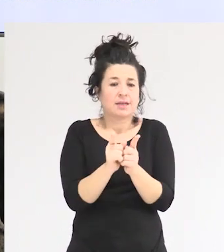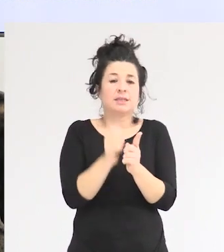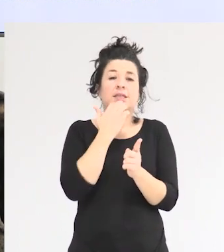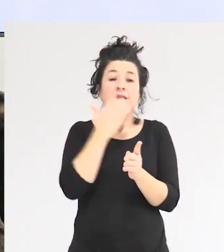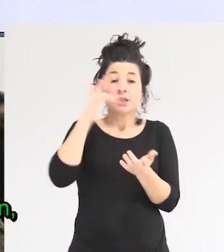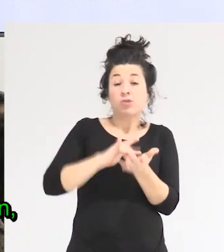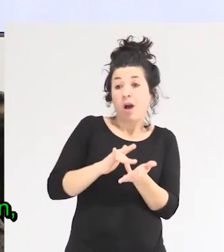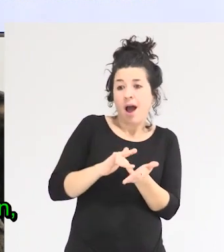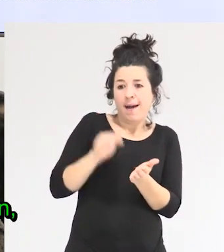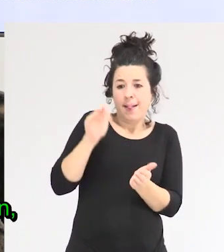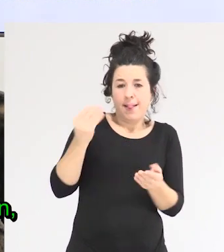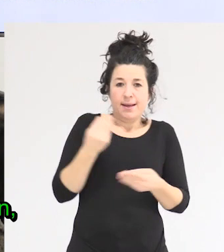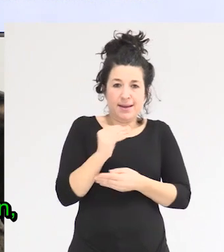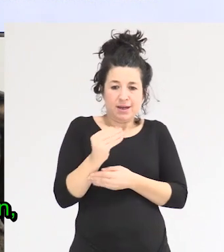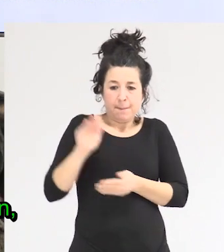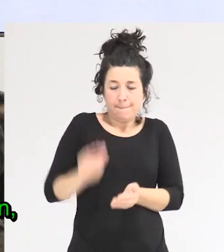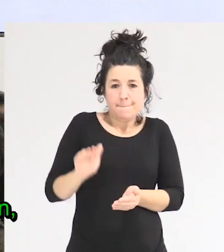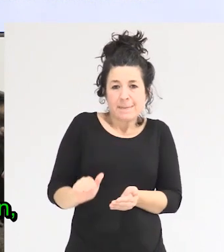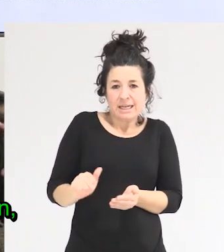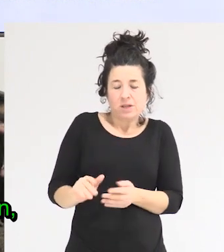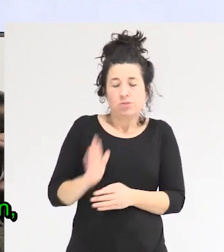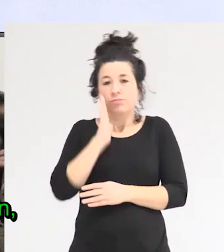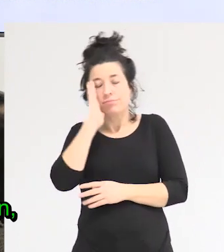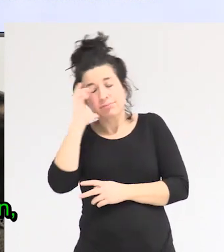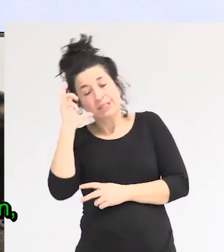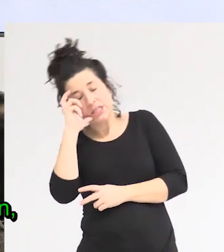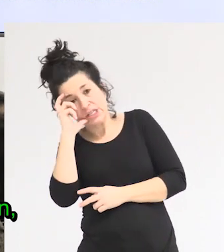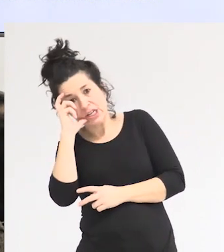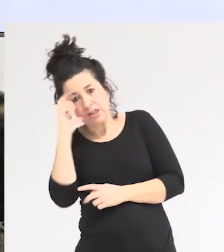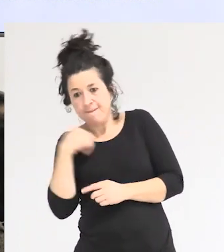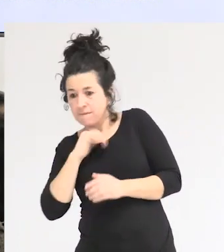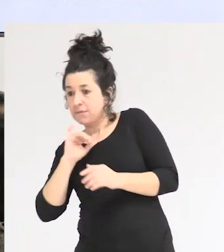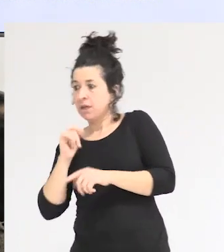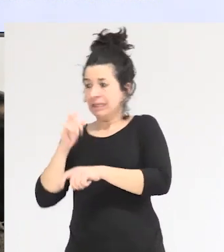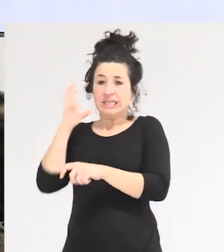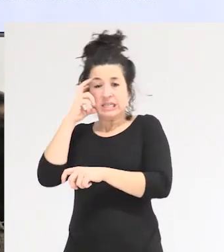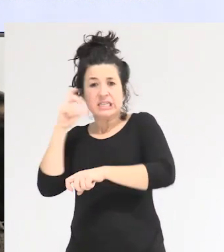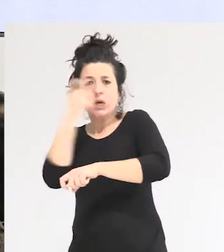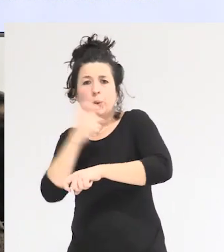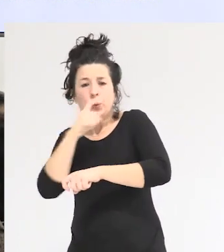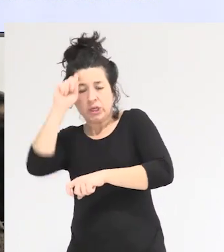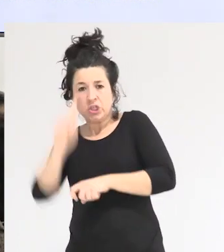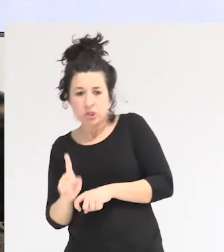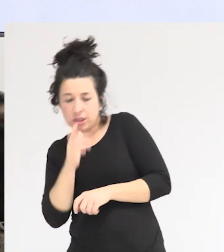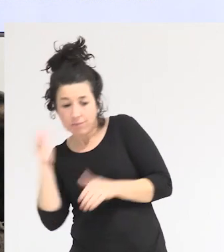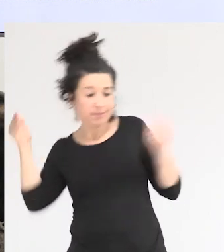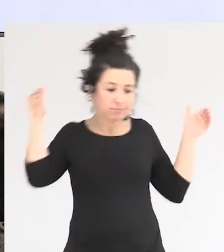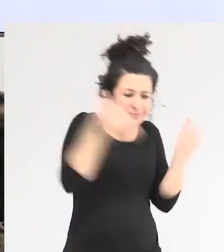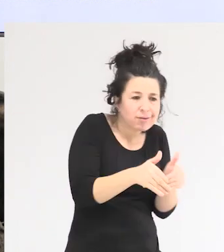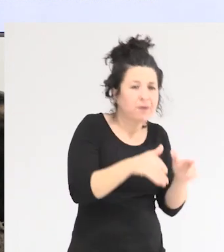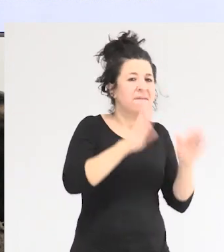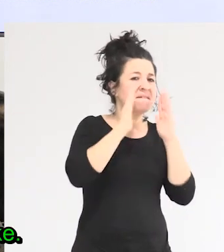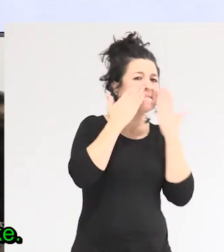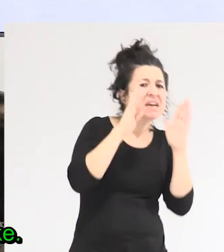direnean siesta egiten ari dira eta ez dakizu siestak zenbat iraungo duen, pues, sartzen zara buru belarri. Ja ez zara YouTubeen sartzen, ez Facebooken, ez ezer,